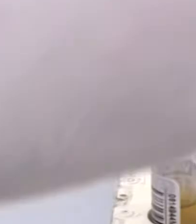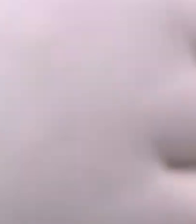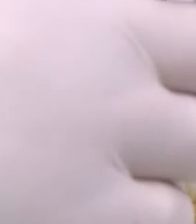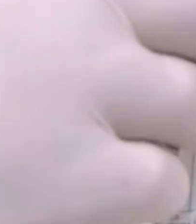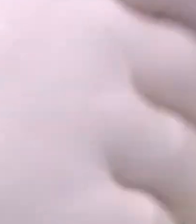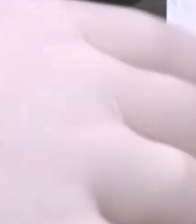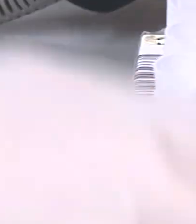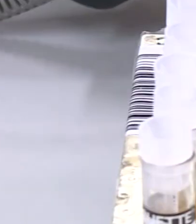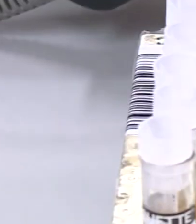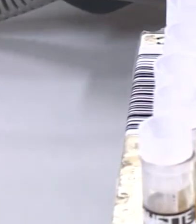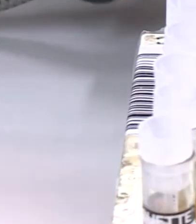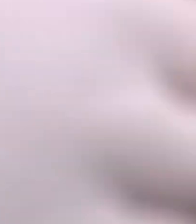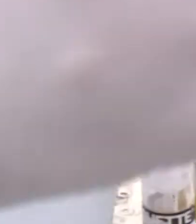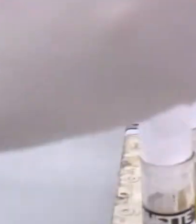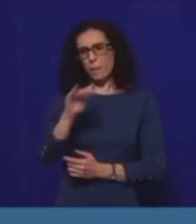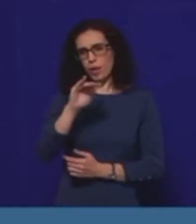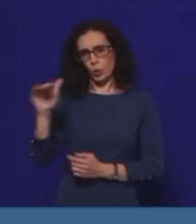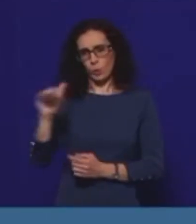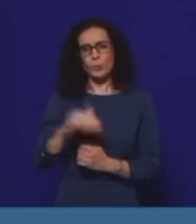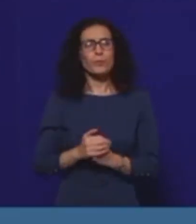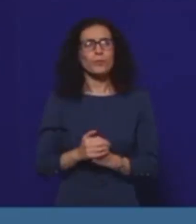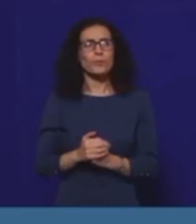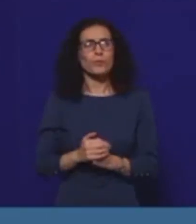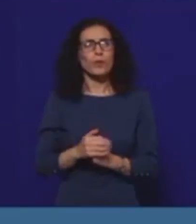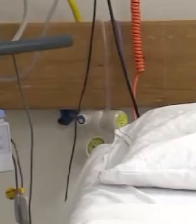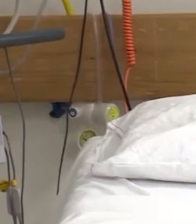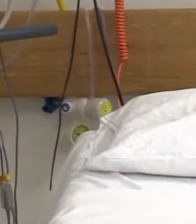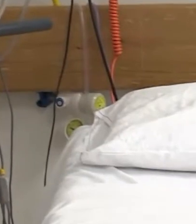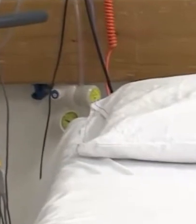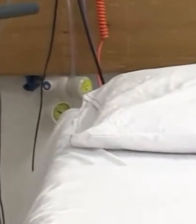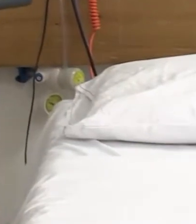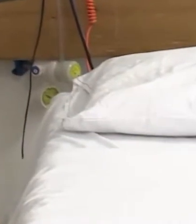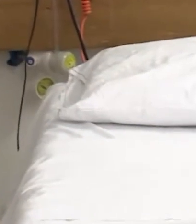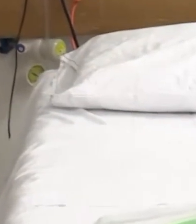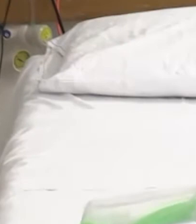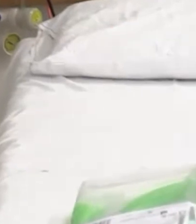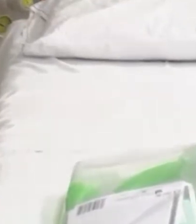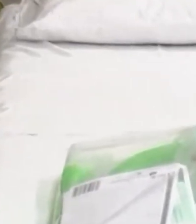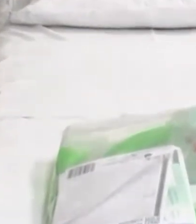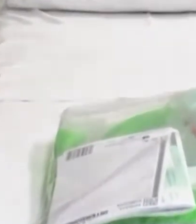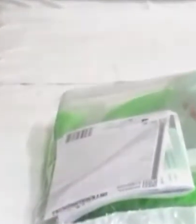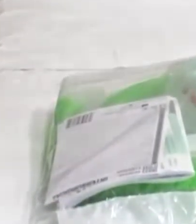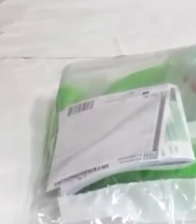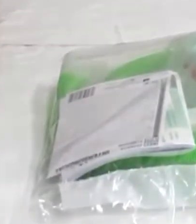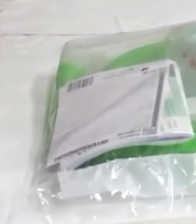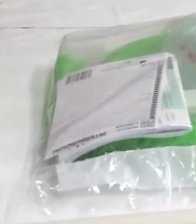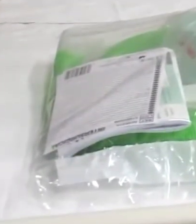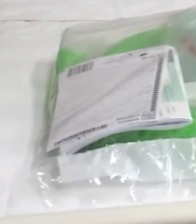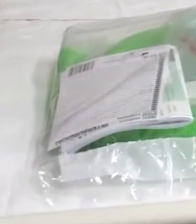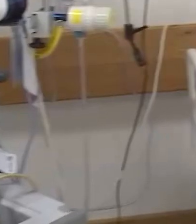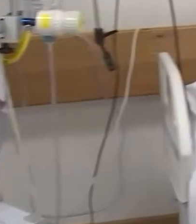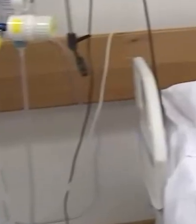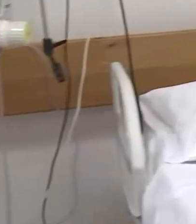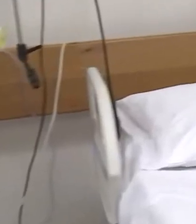f'Malta m'għandniex każ tal-varjant Indjan. Charmaine Gauci qalet li hemm 4 persuni li jinsabu fl-ITU minħabba